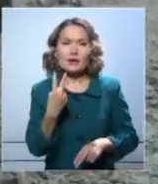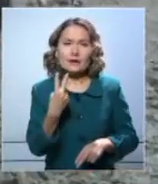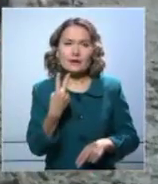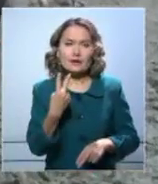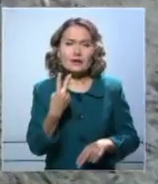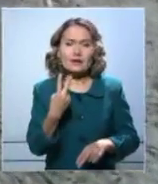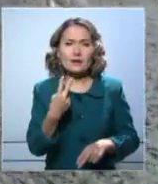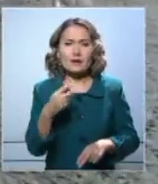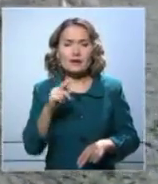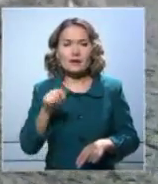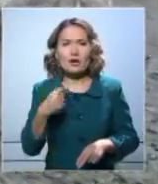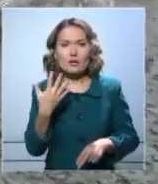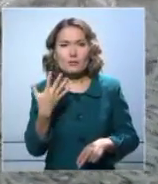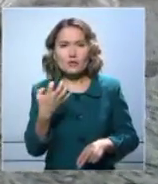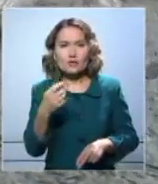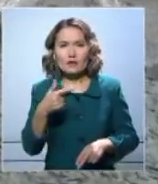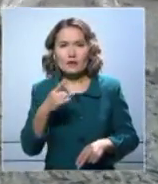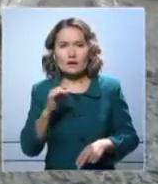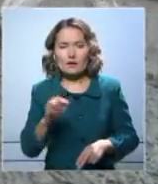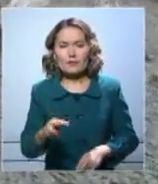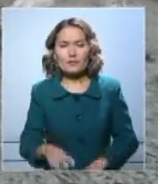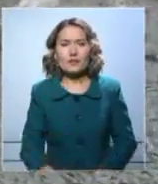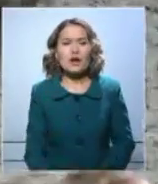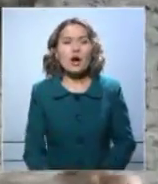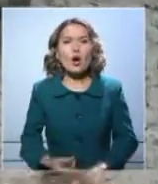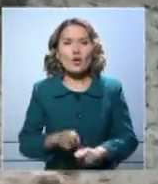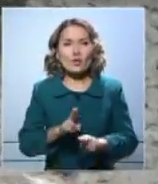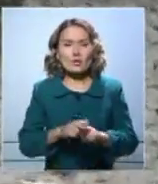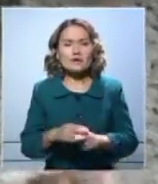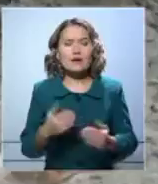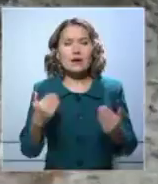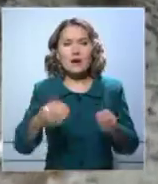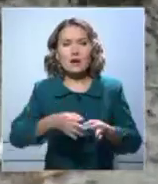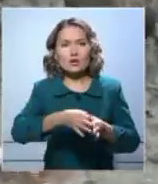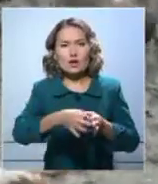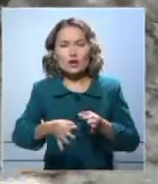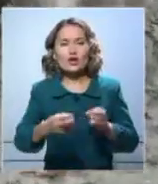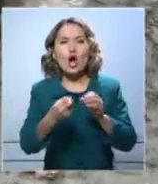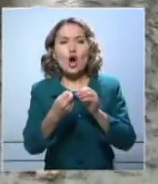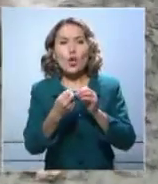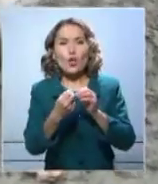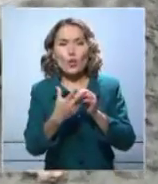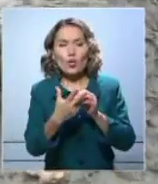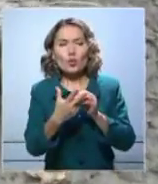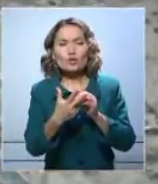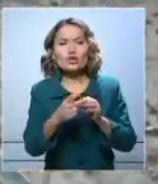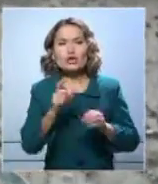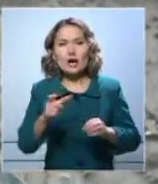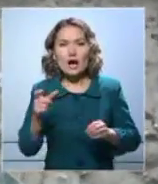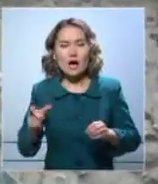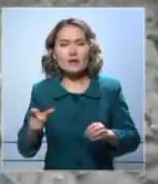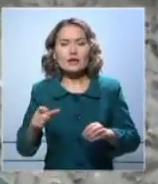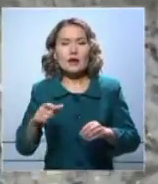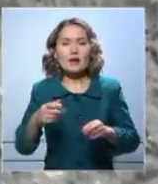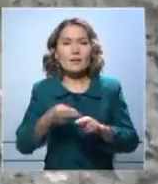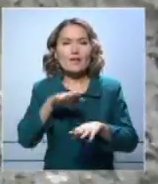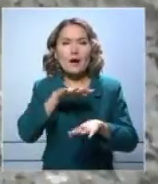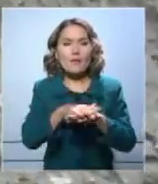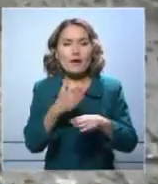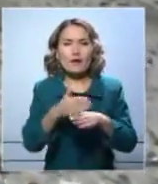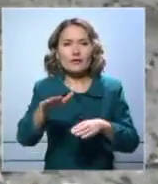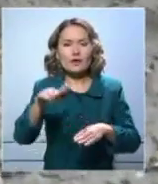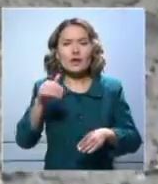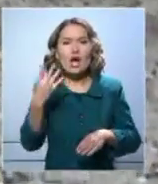отыр. Ресми түрде экологиялық апат аймағына жатқызылған қазалық 13 адамға экодаму бағдарламасынан жалпы 4%